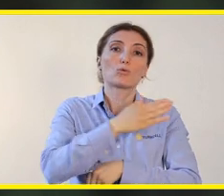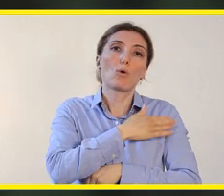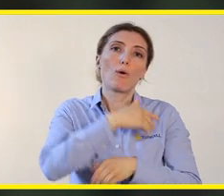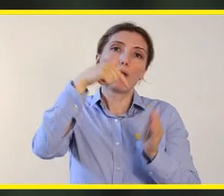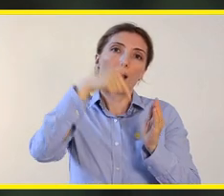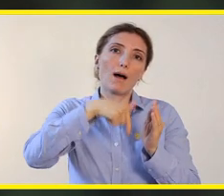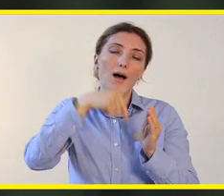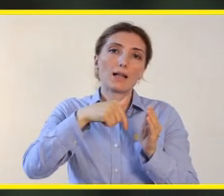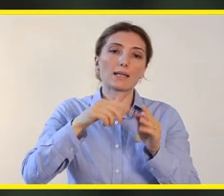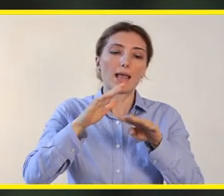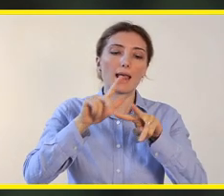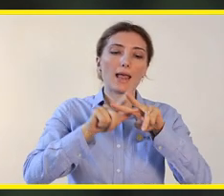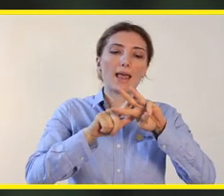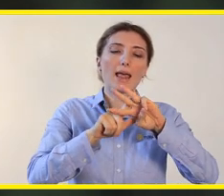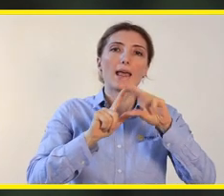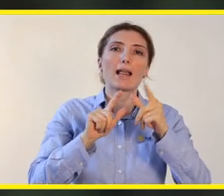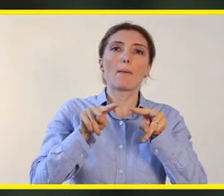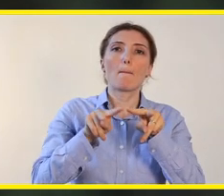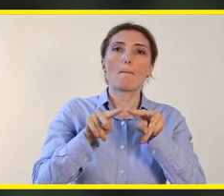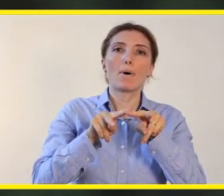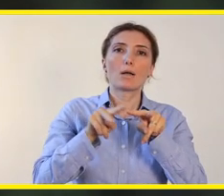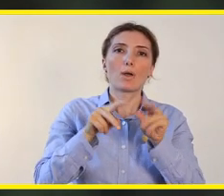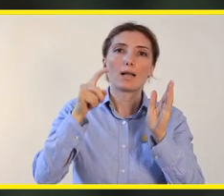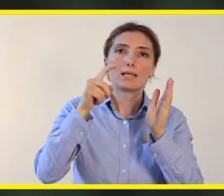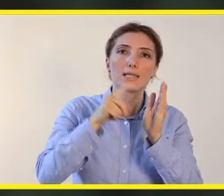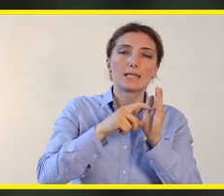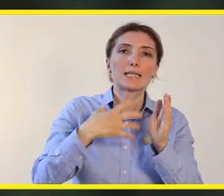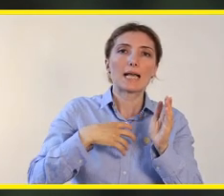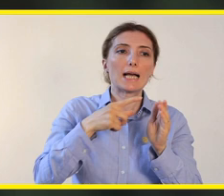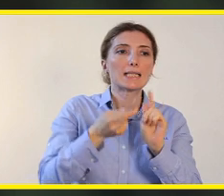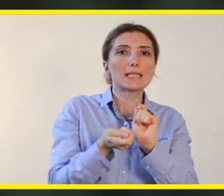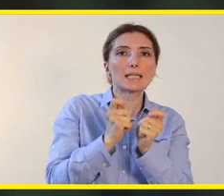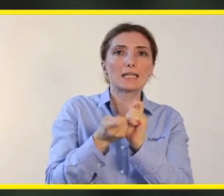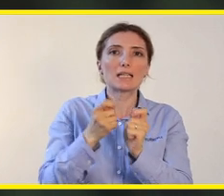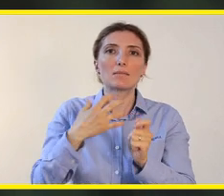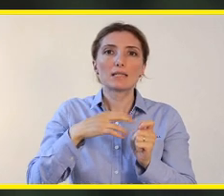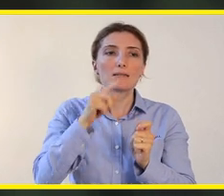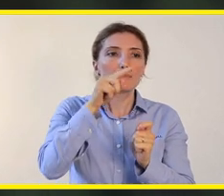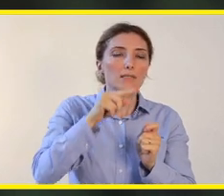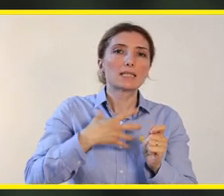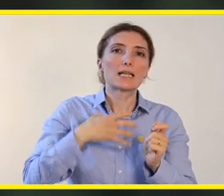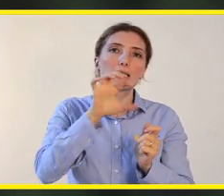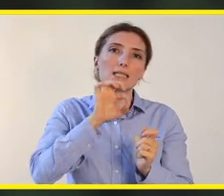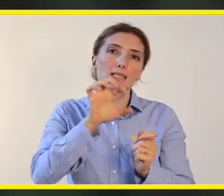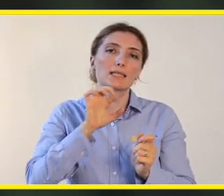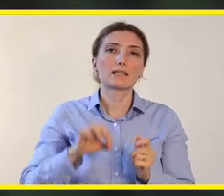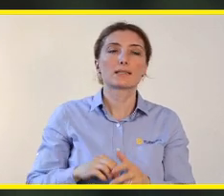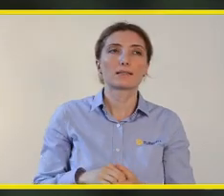tıklayın. Ekranın sol yanında listelenen ayarlardan değiştirmek istediklerinizi seçin.